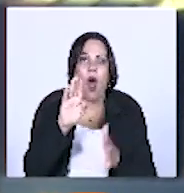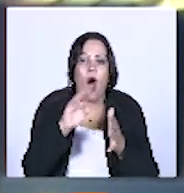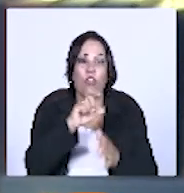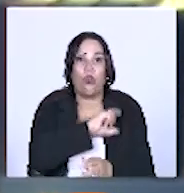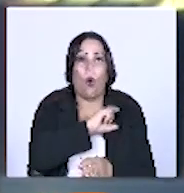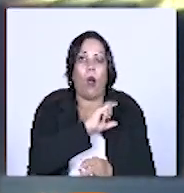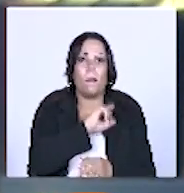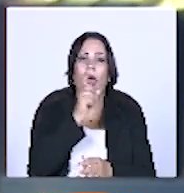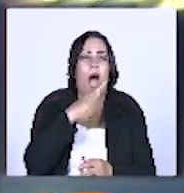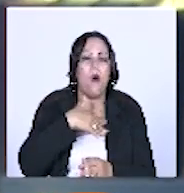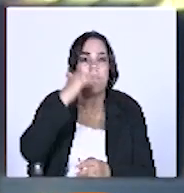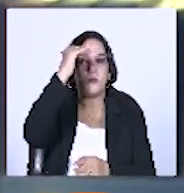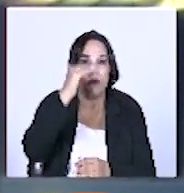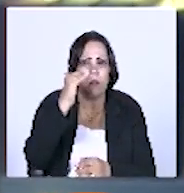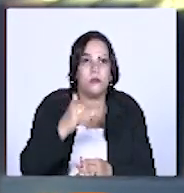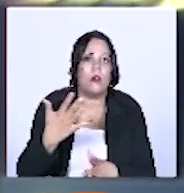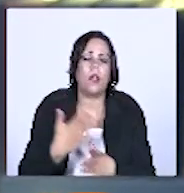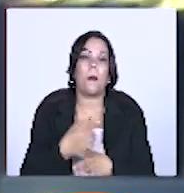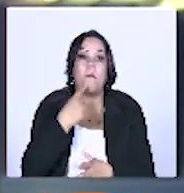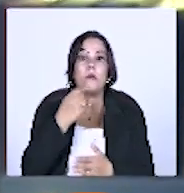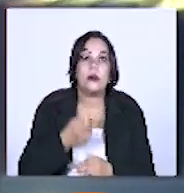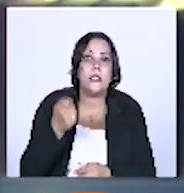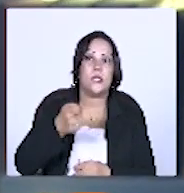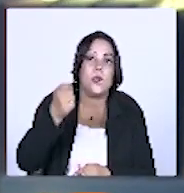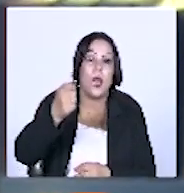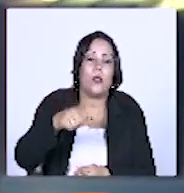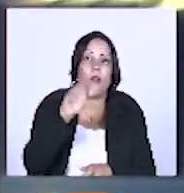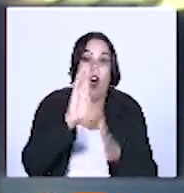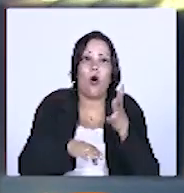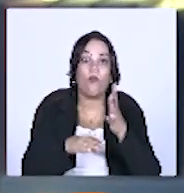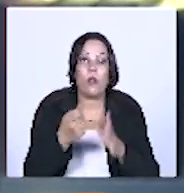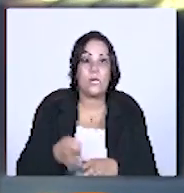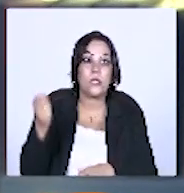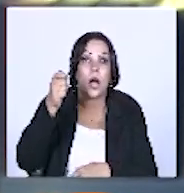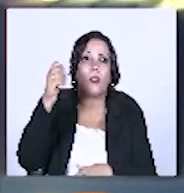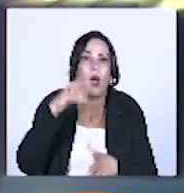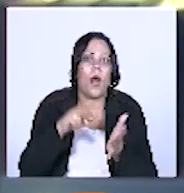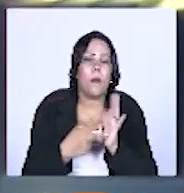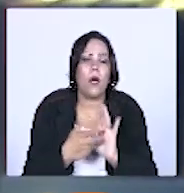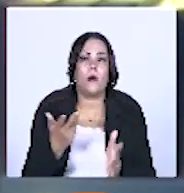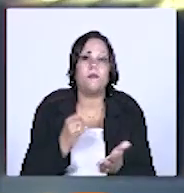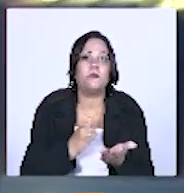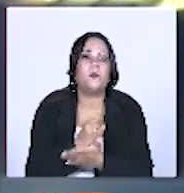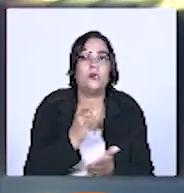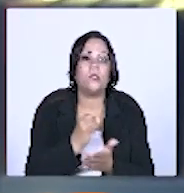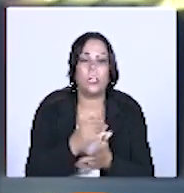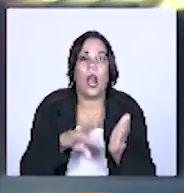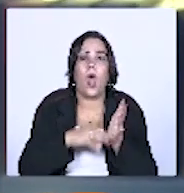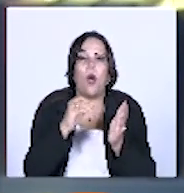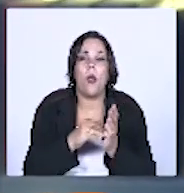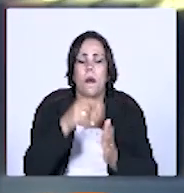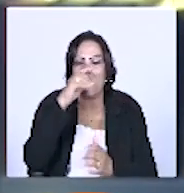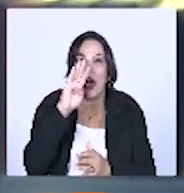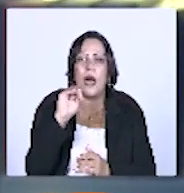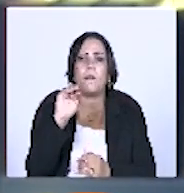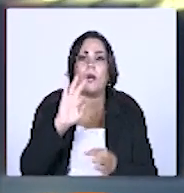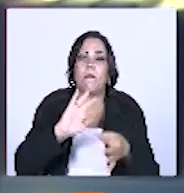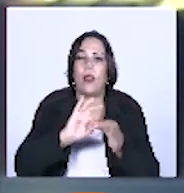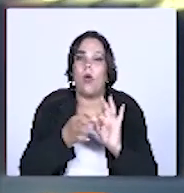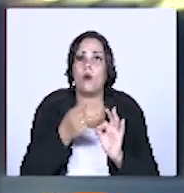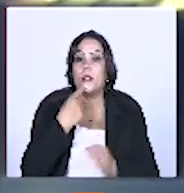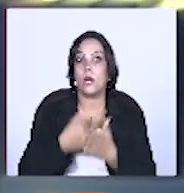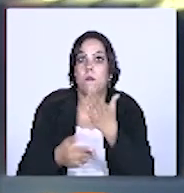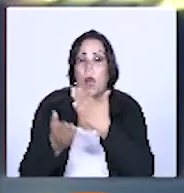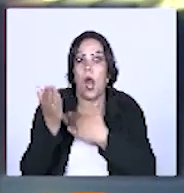ولا سما مع زياده عدد السكان وضرب امثله ان كثافه المدارس لما كان عدد السكان 40 مليون ما